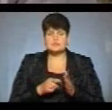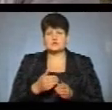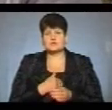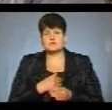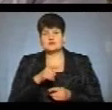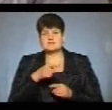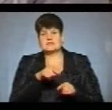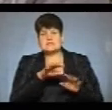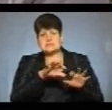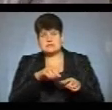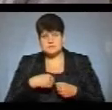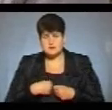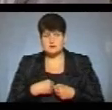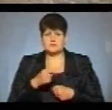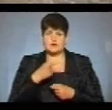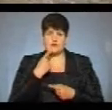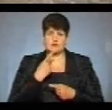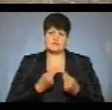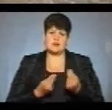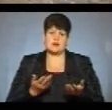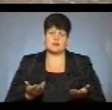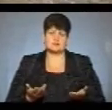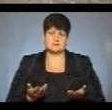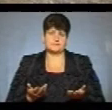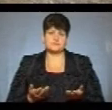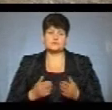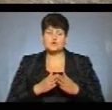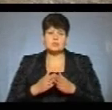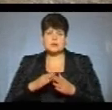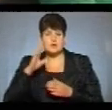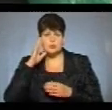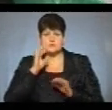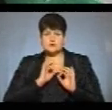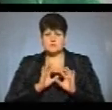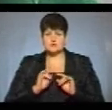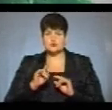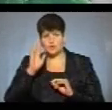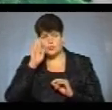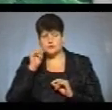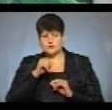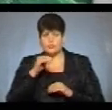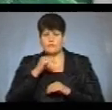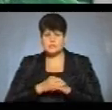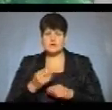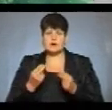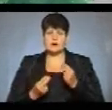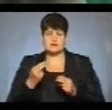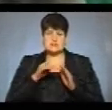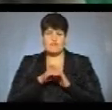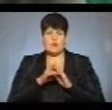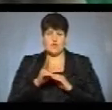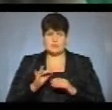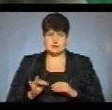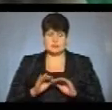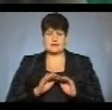звідти витягнути. Вони кажуть, що вони гралися. Сусідка хлопця Надія Новосад розповіла, що хлопці того вечора грали у хованки.